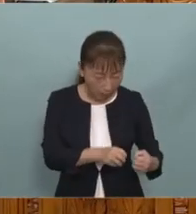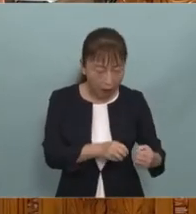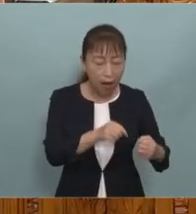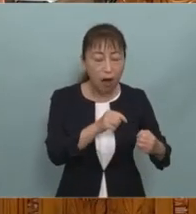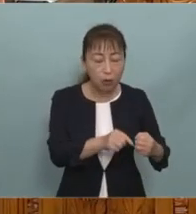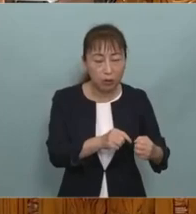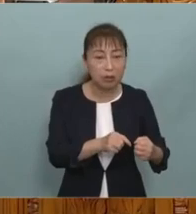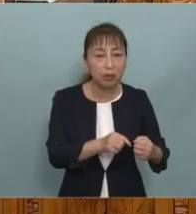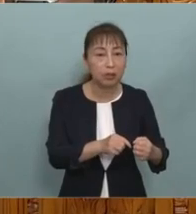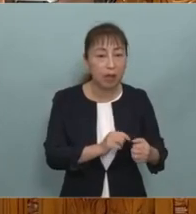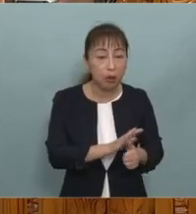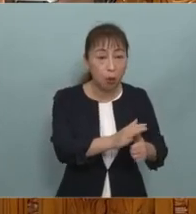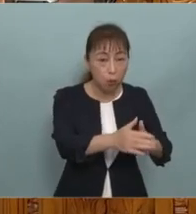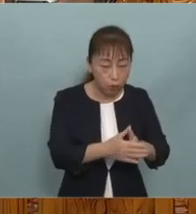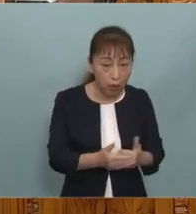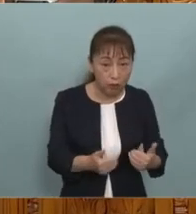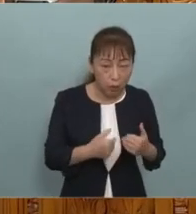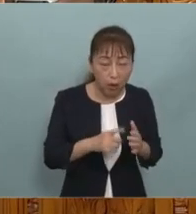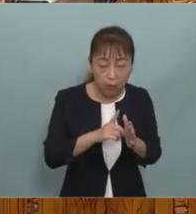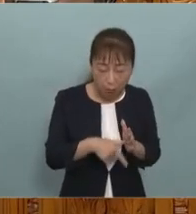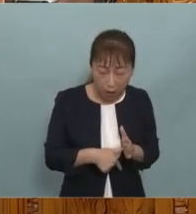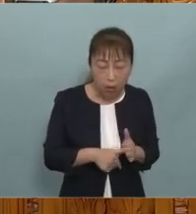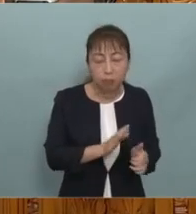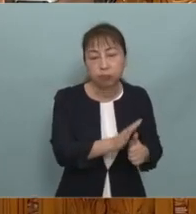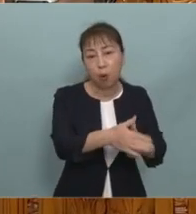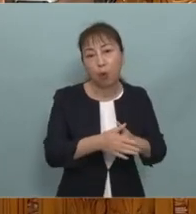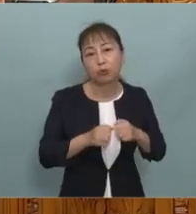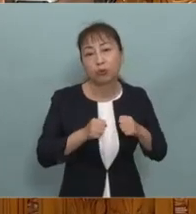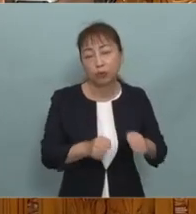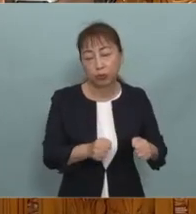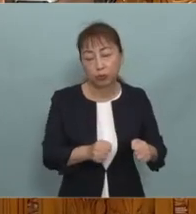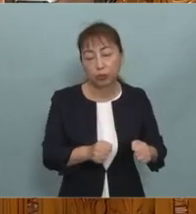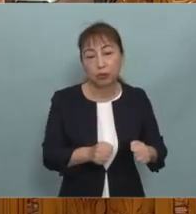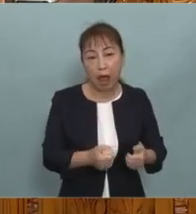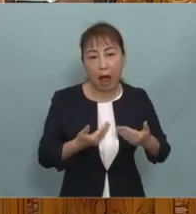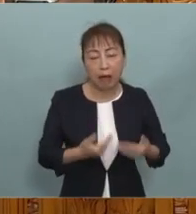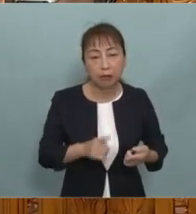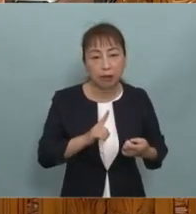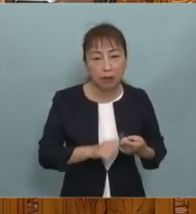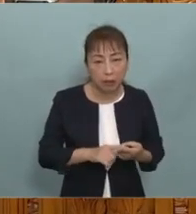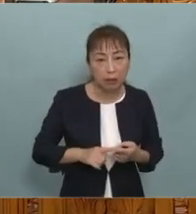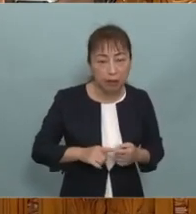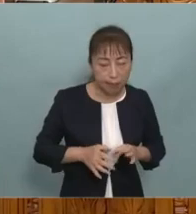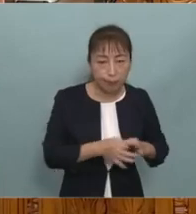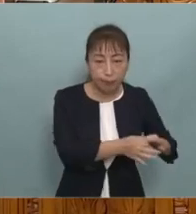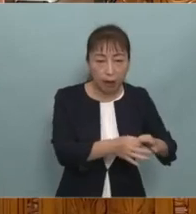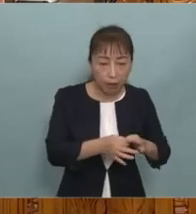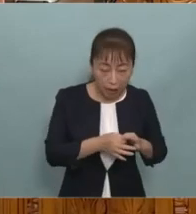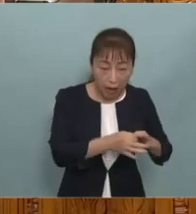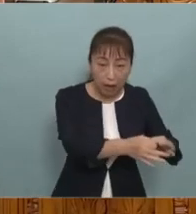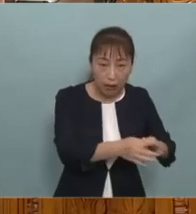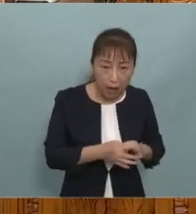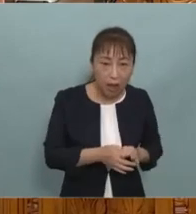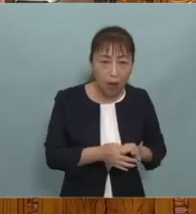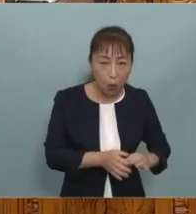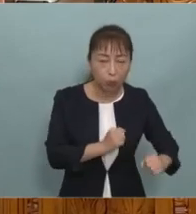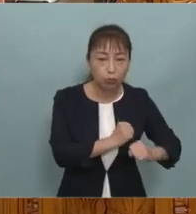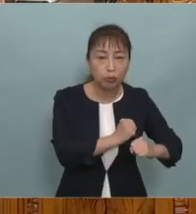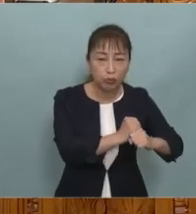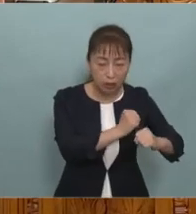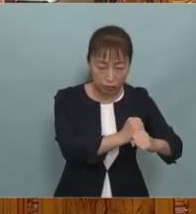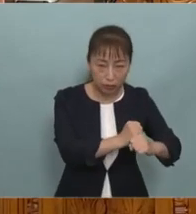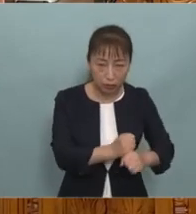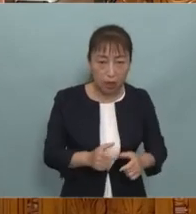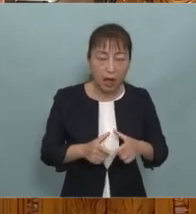協力する建設的かつ安定的な関係を日中双方の努力で構築していきます